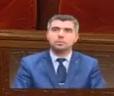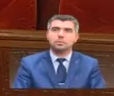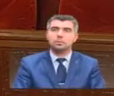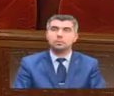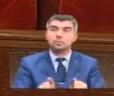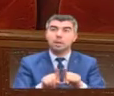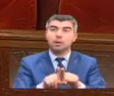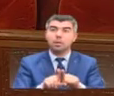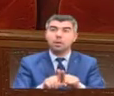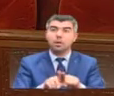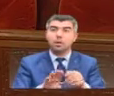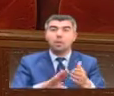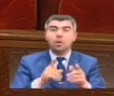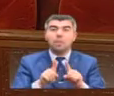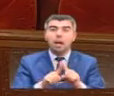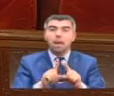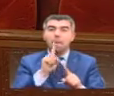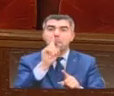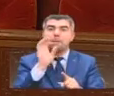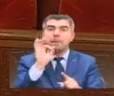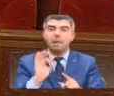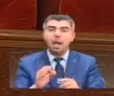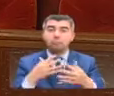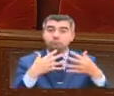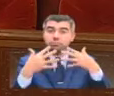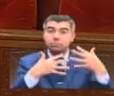أن تكون الشفافية 100%.